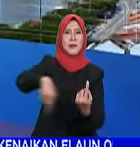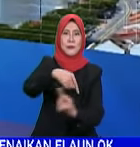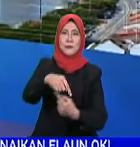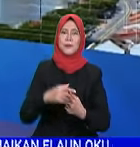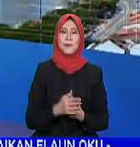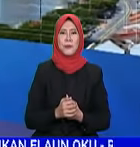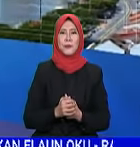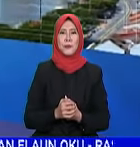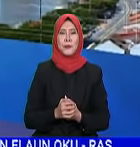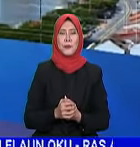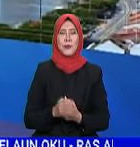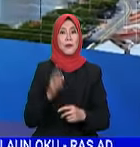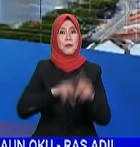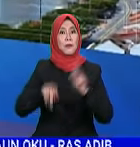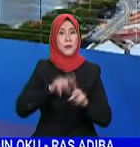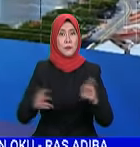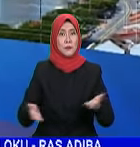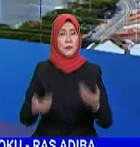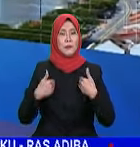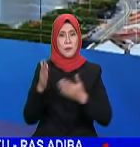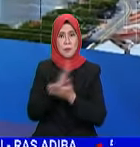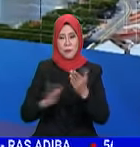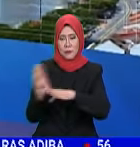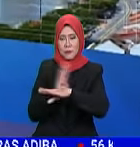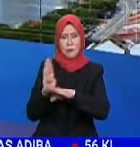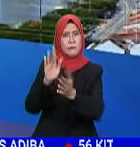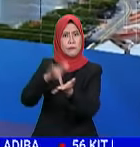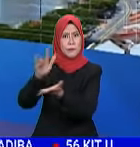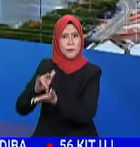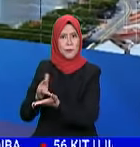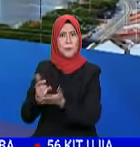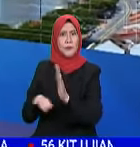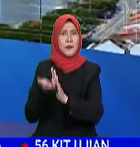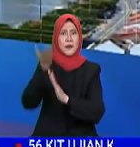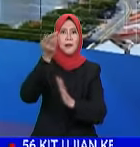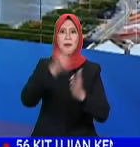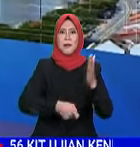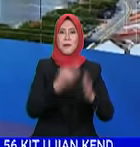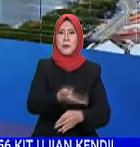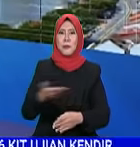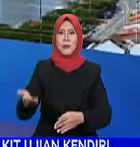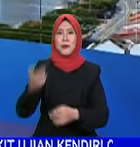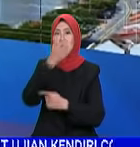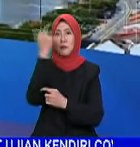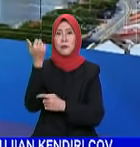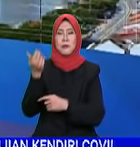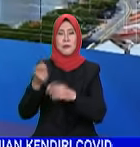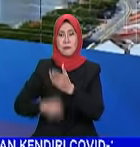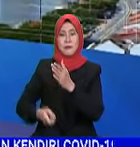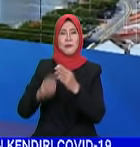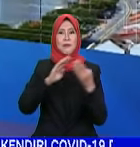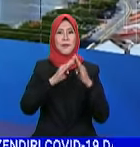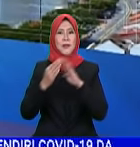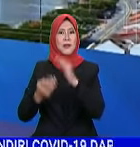Penduduk Suai dan Batu Niah mendakwa terdapat peniaga yang mengambil kesempatan dengan menaikkan harga barang susulan peningkatan harga